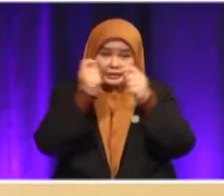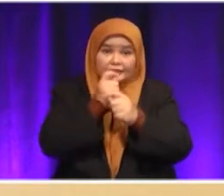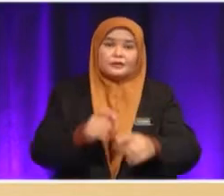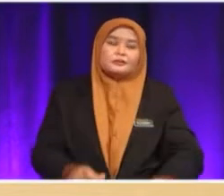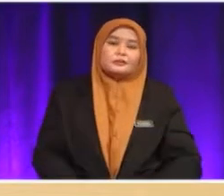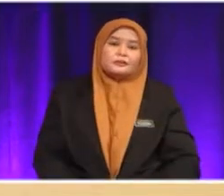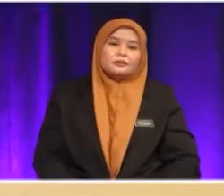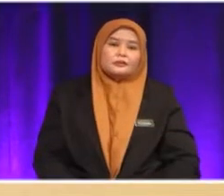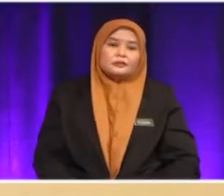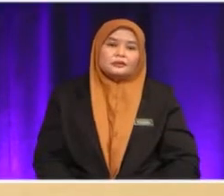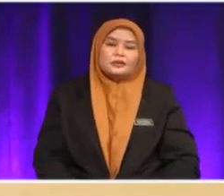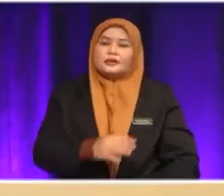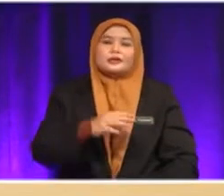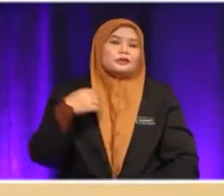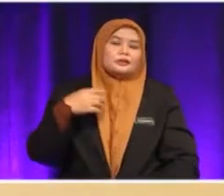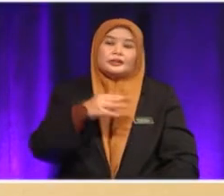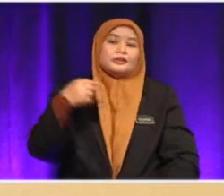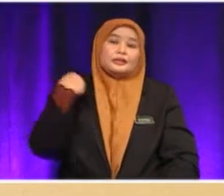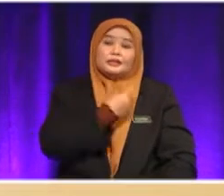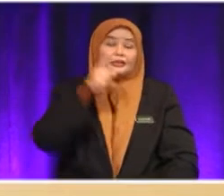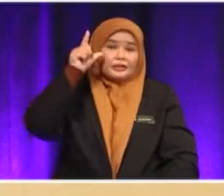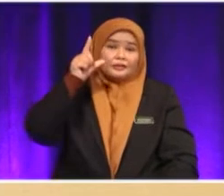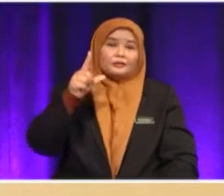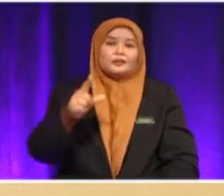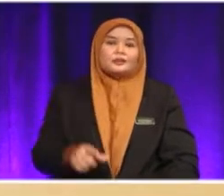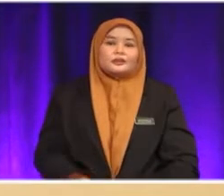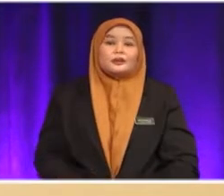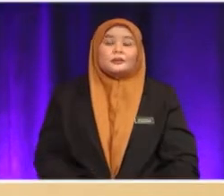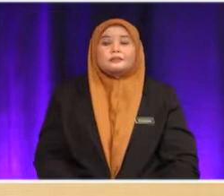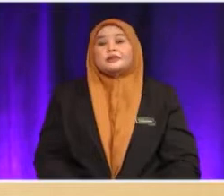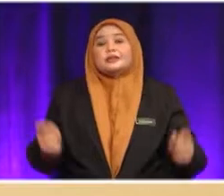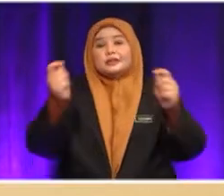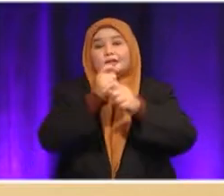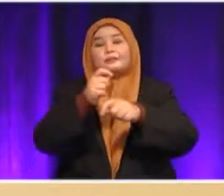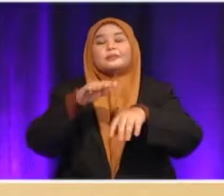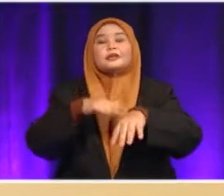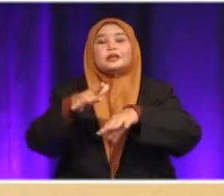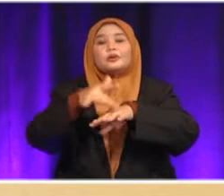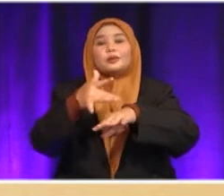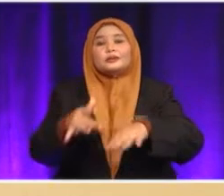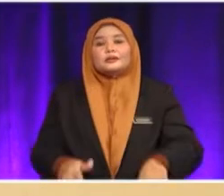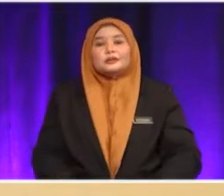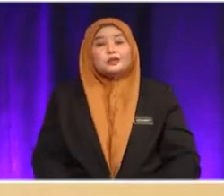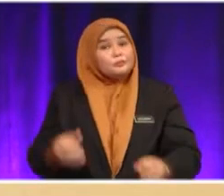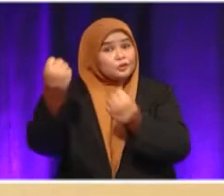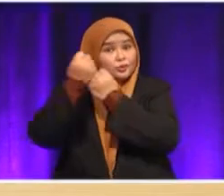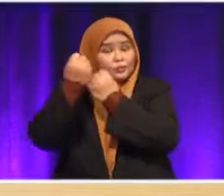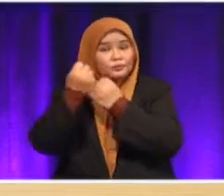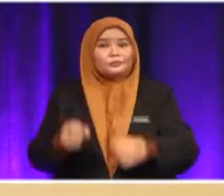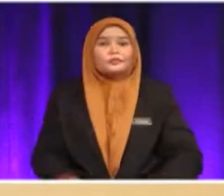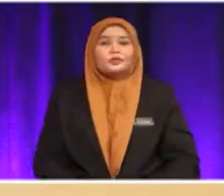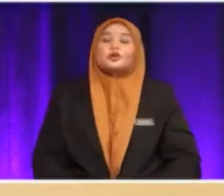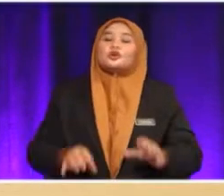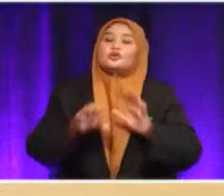Oke dan kita akan lihat pula satu lagi kategori menentang pada awal dan kemudiannya menyokong Oke